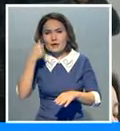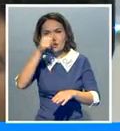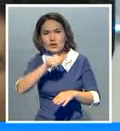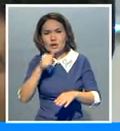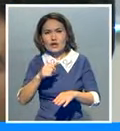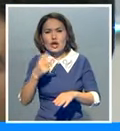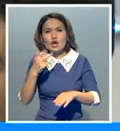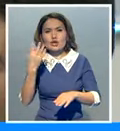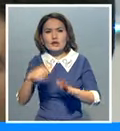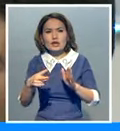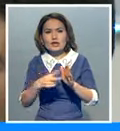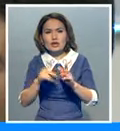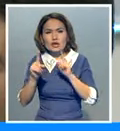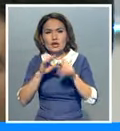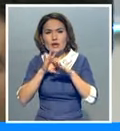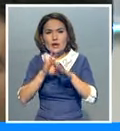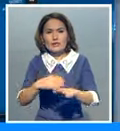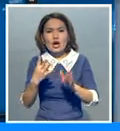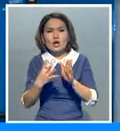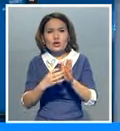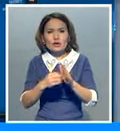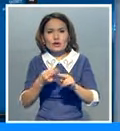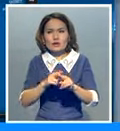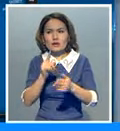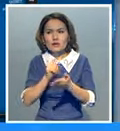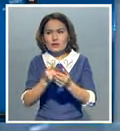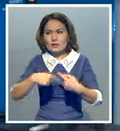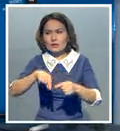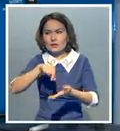347 кездесу өткен екен, оған 900-ден астам құзырлы орган өкілі қатысыпты.